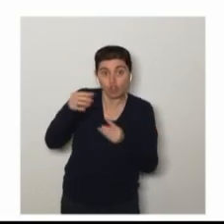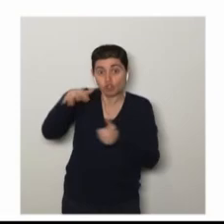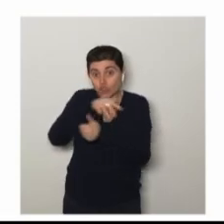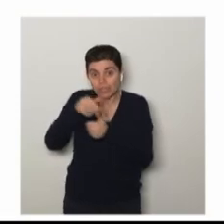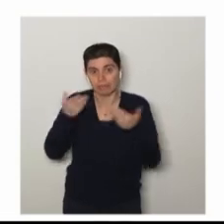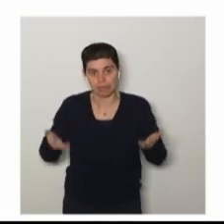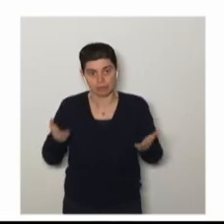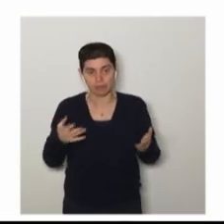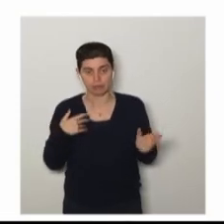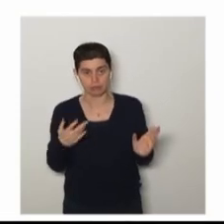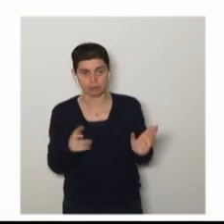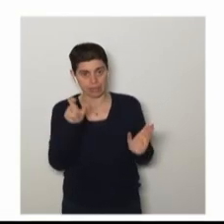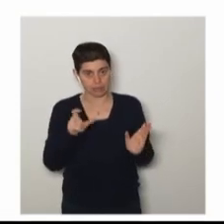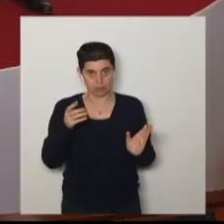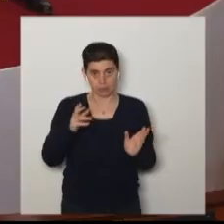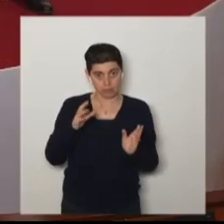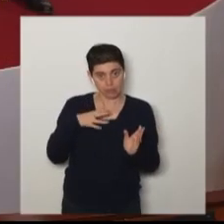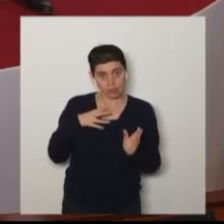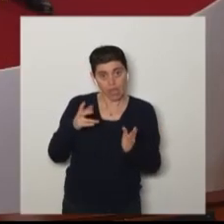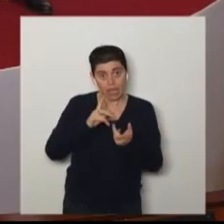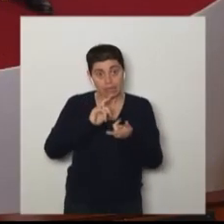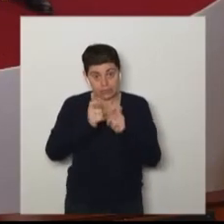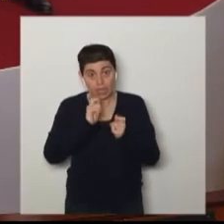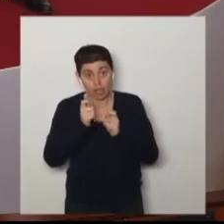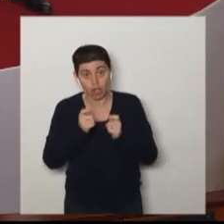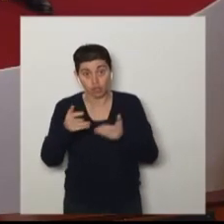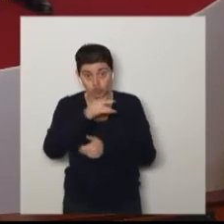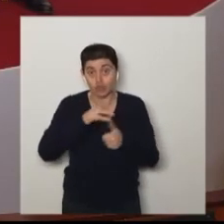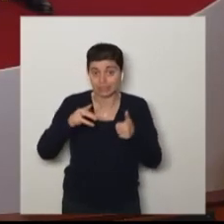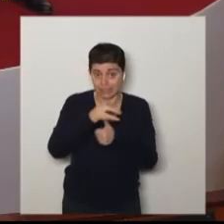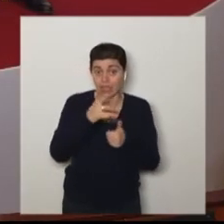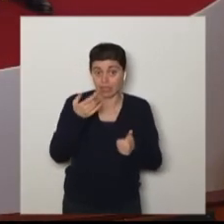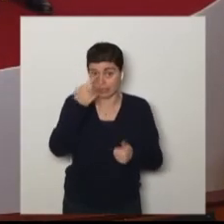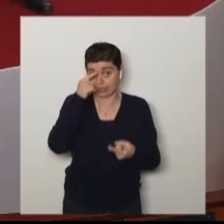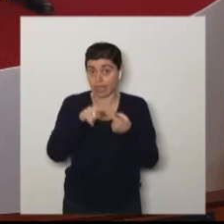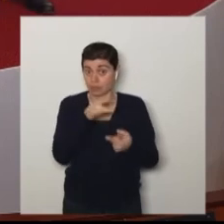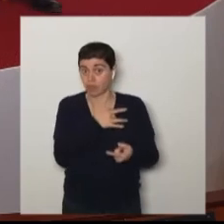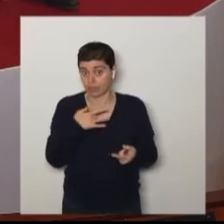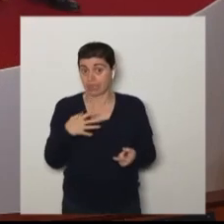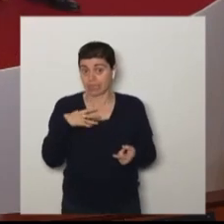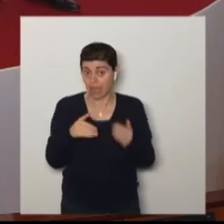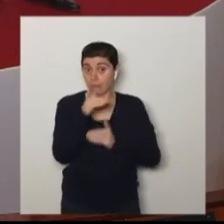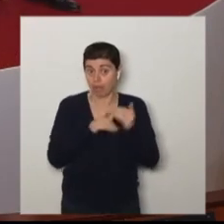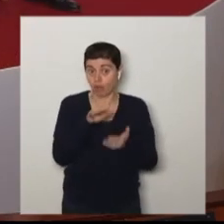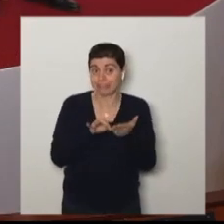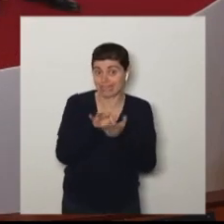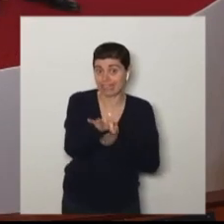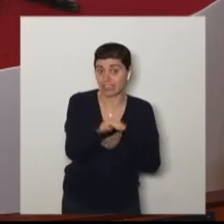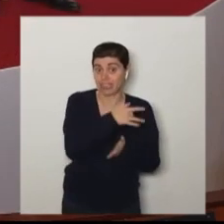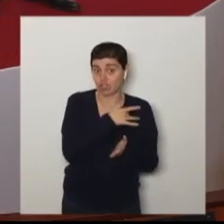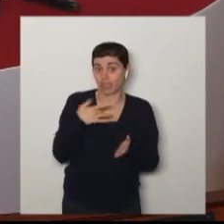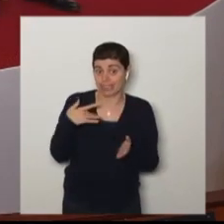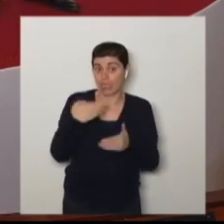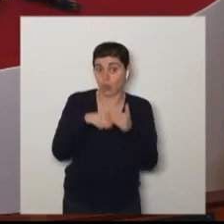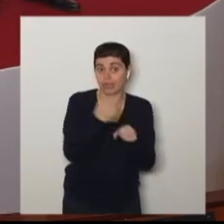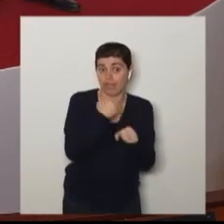Il y a un dialogue social sur la santé et le travail qui existe, monsieur, et qui existe avec un plan stratégique sur la santé et le travail qui existe.